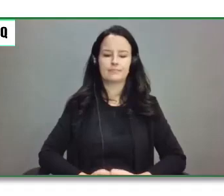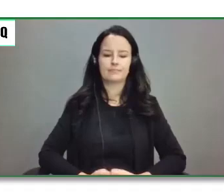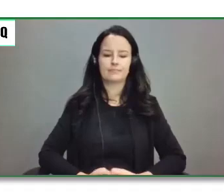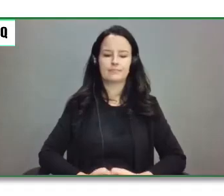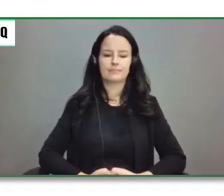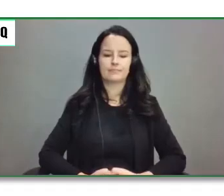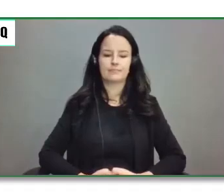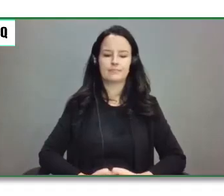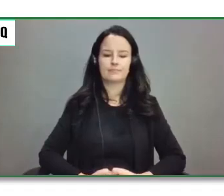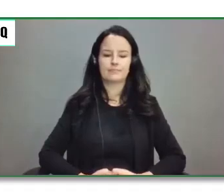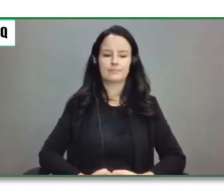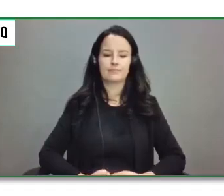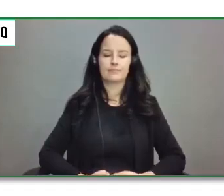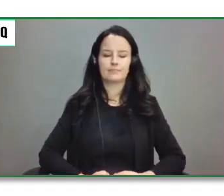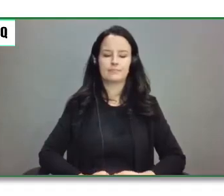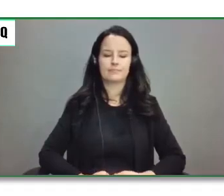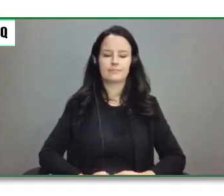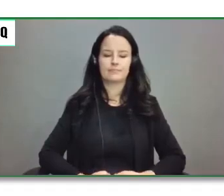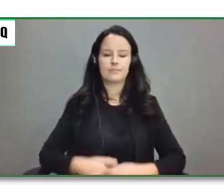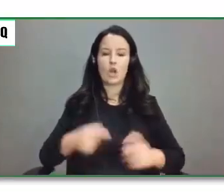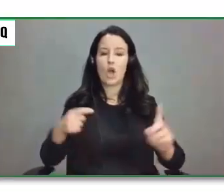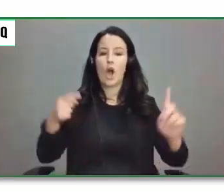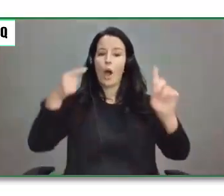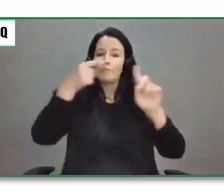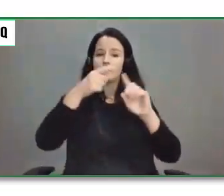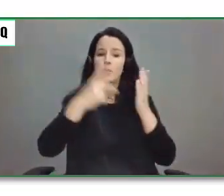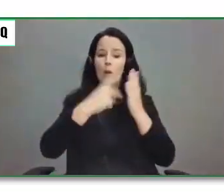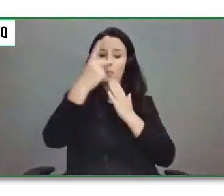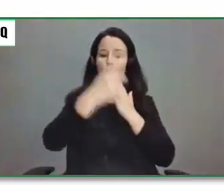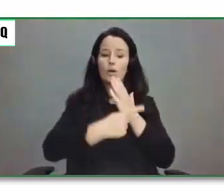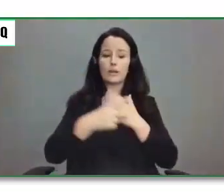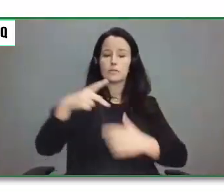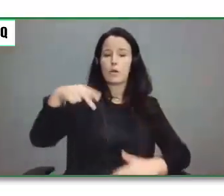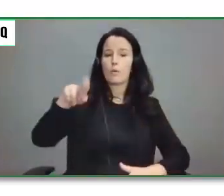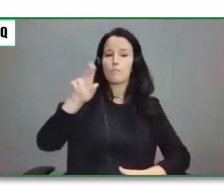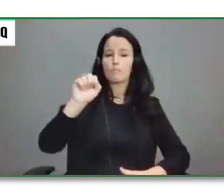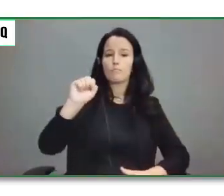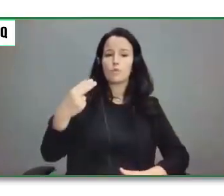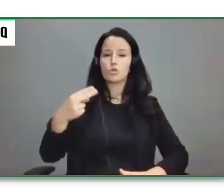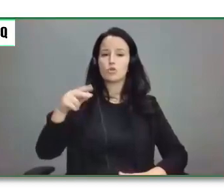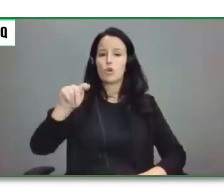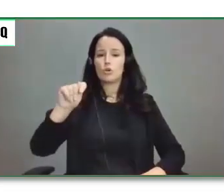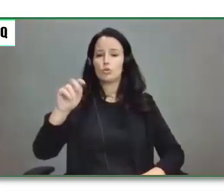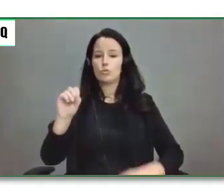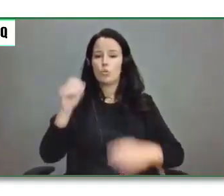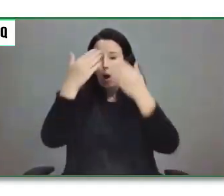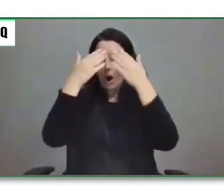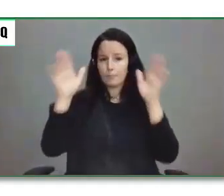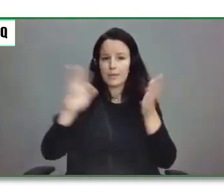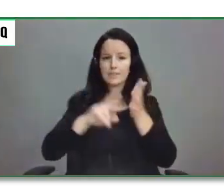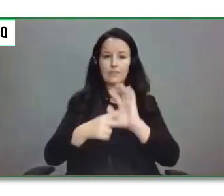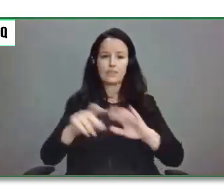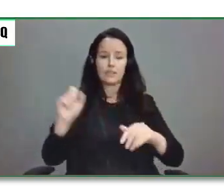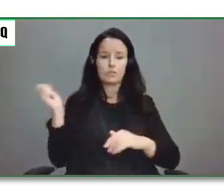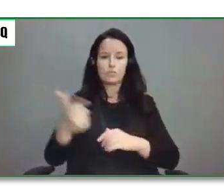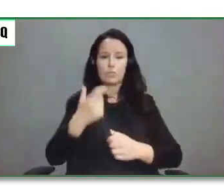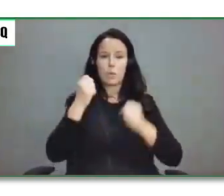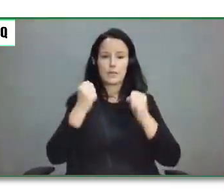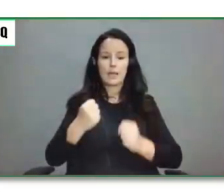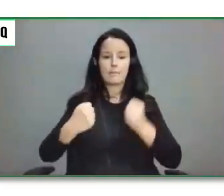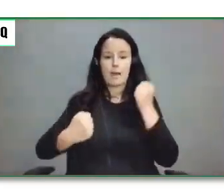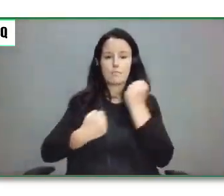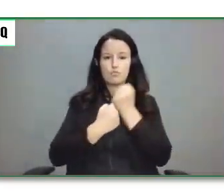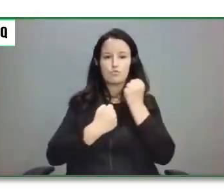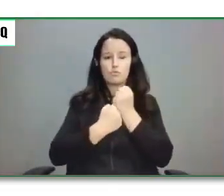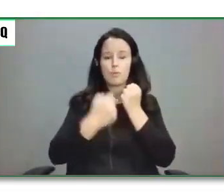Push to Open L'objectif du programme Push to Open, c'est que tout le monde puisse avoir l'appui dont ils ont besoin pour être entièrement